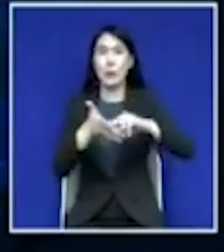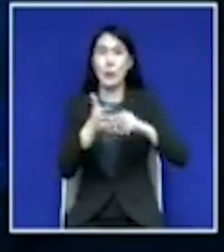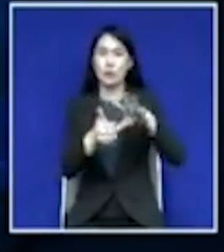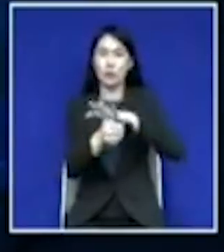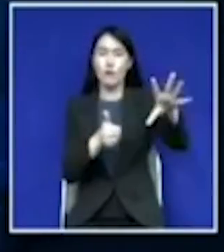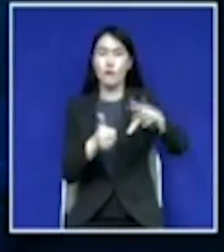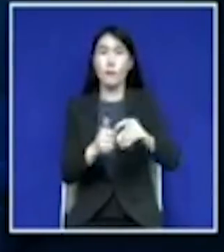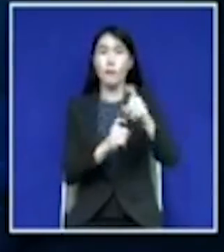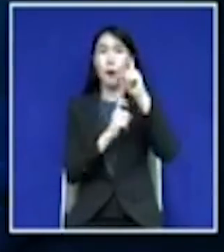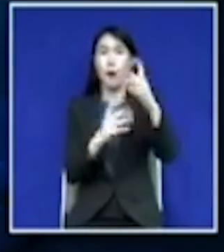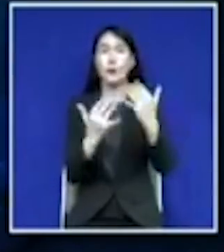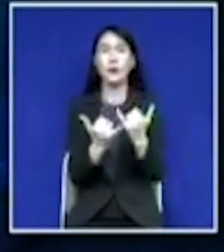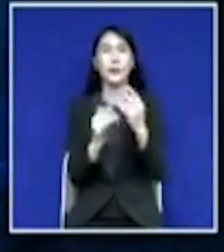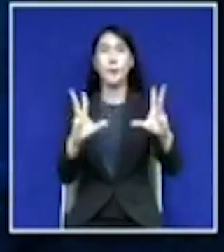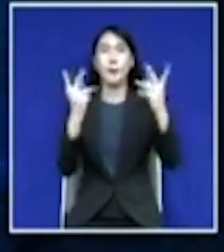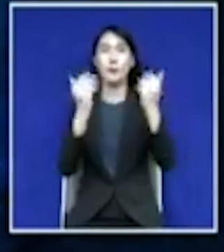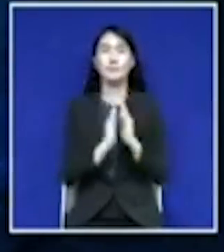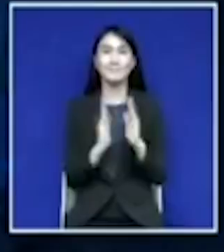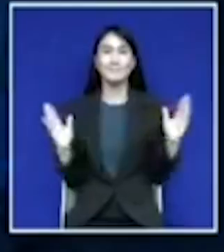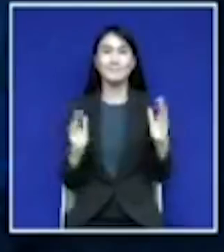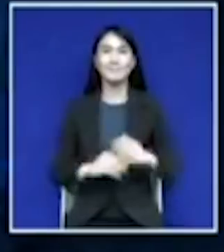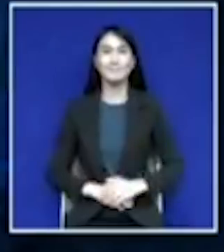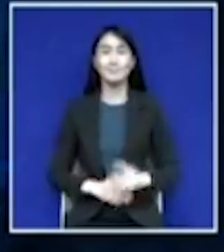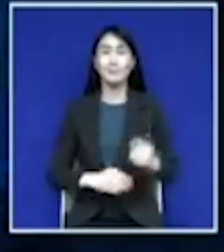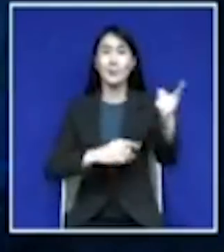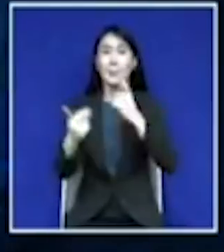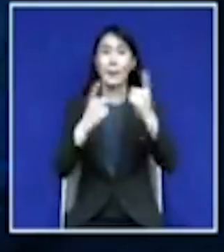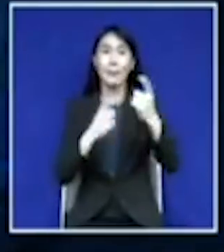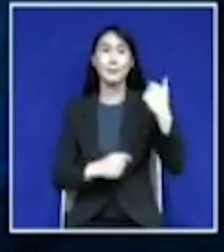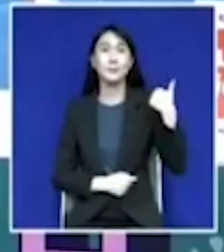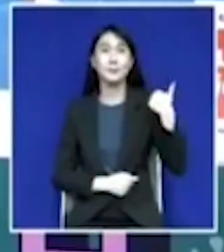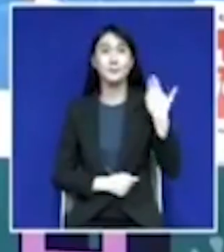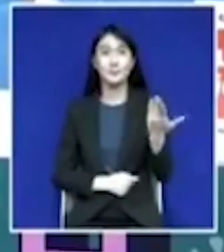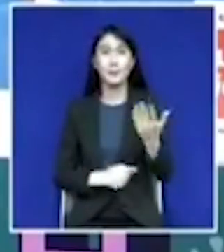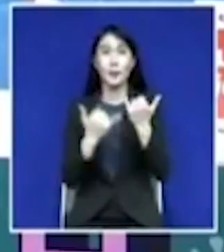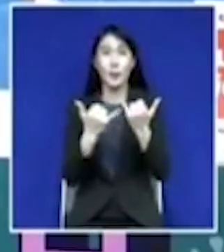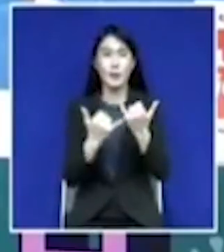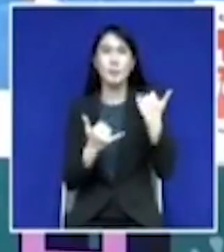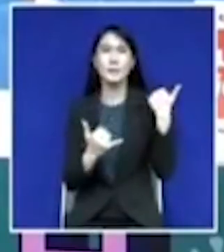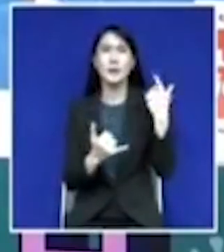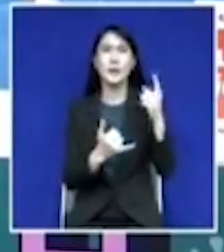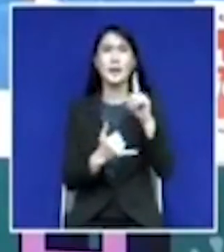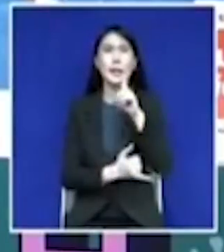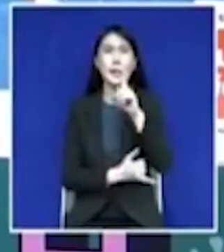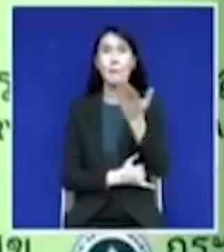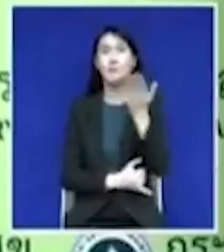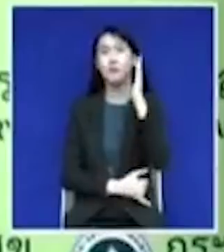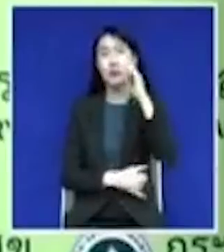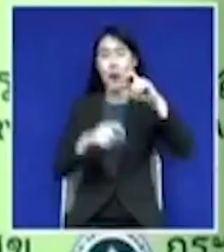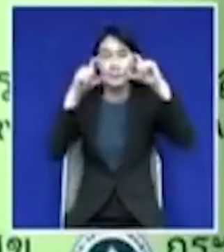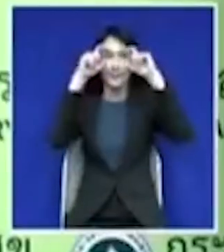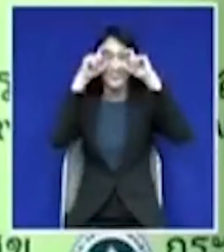นะครับวันนี้เพียงแค่นี้ครับครับมีคำถามไหมครับ ค่ะวันนี้มีคำถามสำหรับท่านอาจารย์ทวีสินนะค